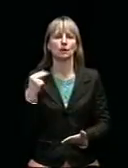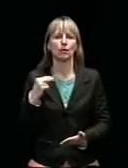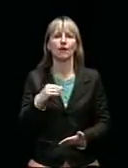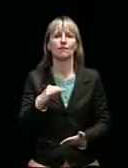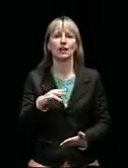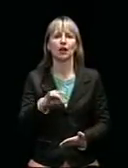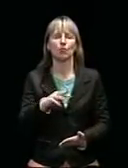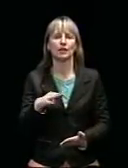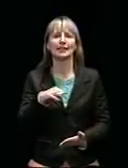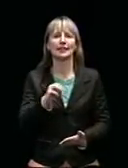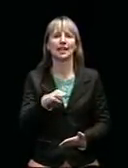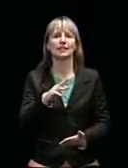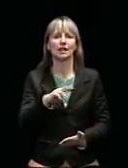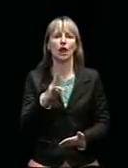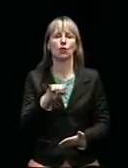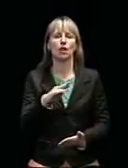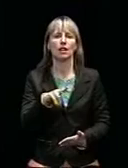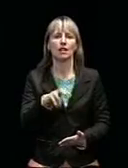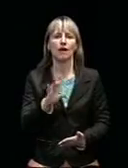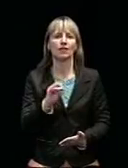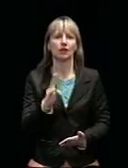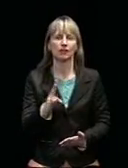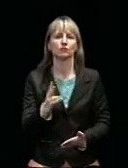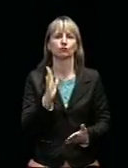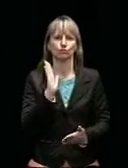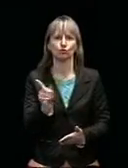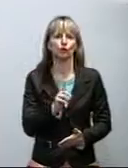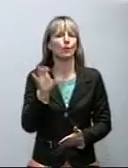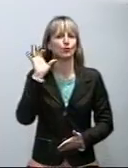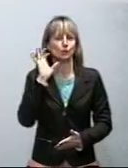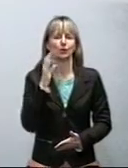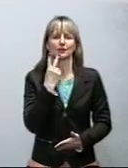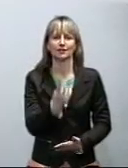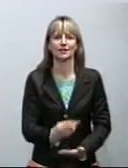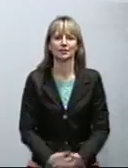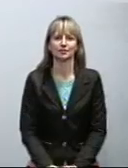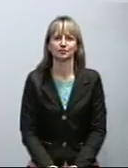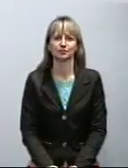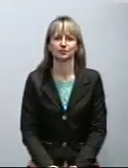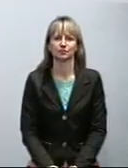Тож, будьте певні, буде що подивитися і послухати. Поїхали!